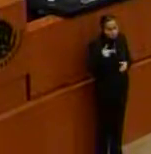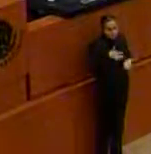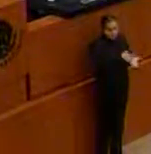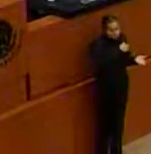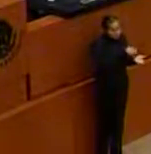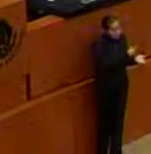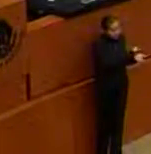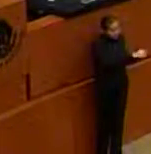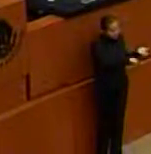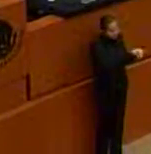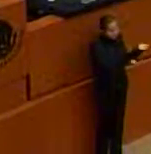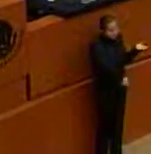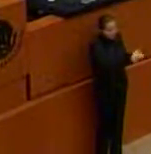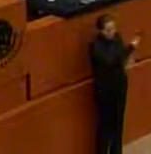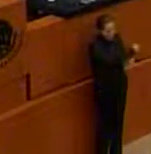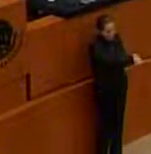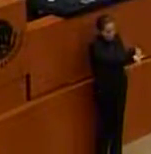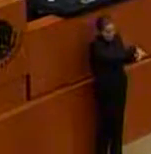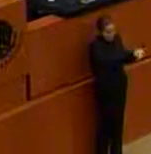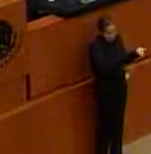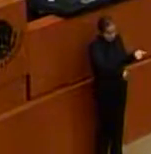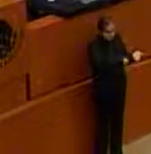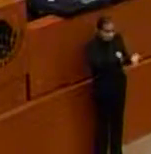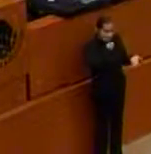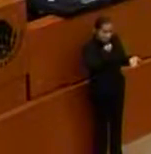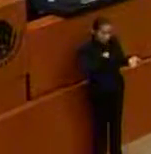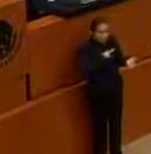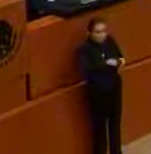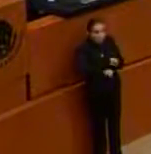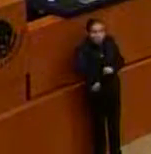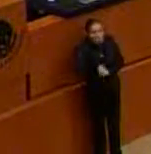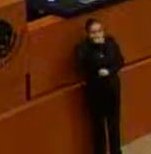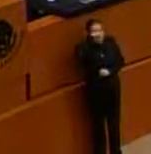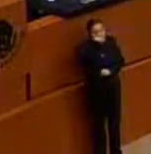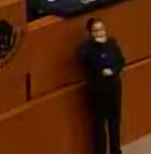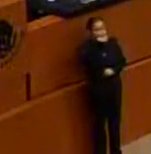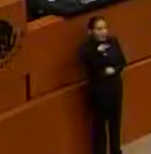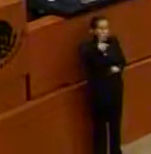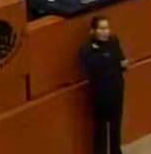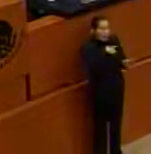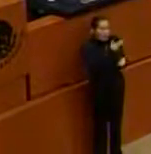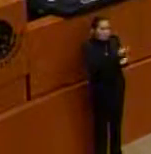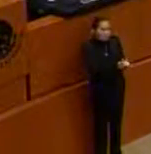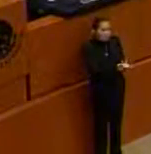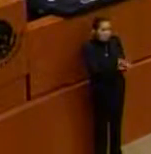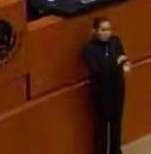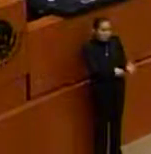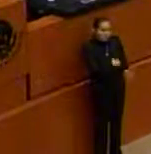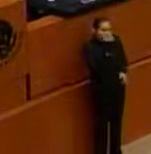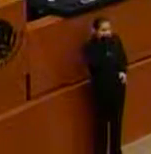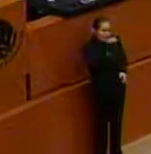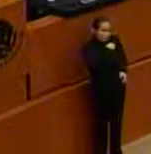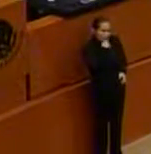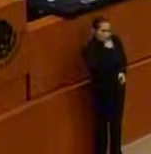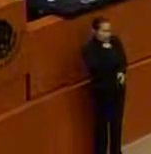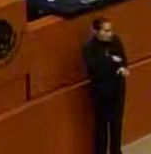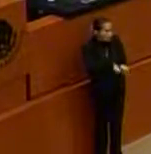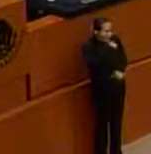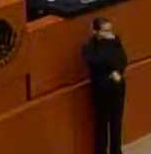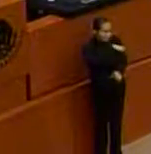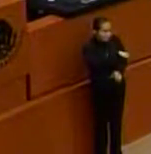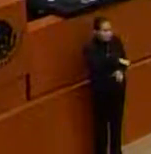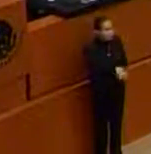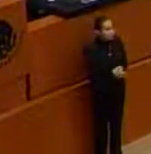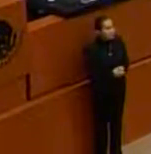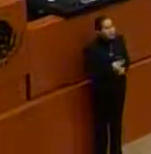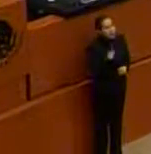de la retraite. Mais le premier aurait le défaut d'augmenter le coût du travail, alors que le second reviendrait surtout à augmenter le chômage